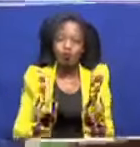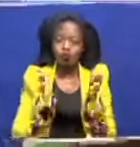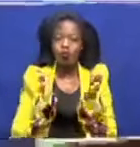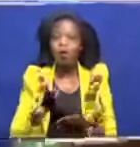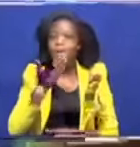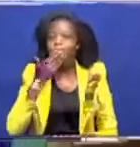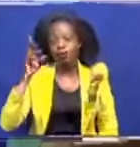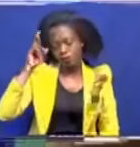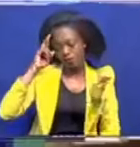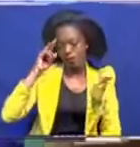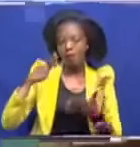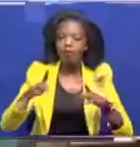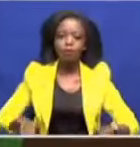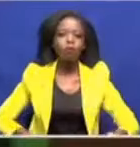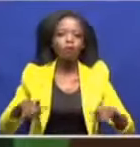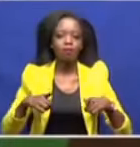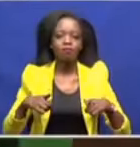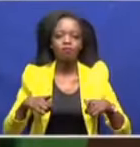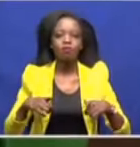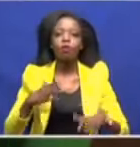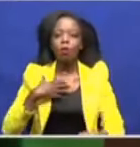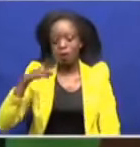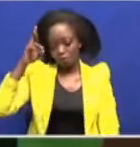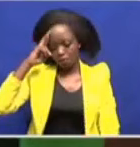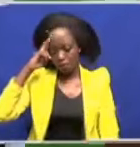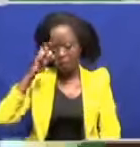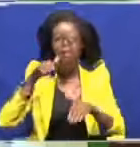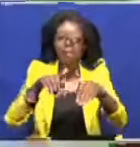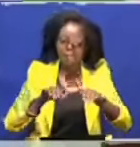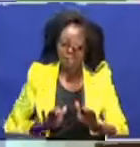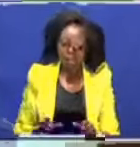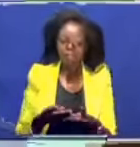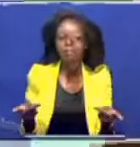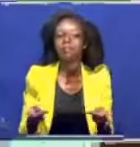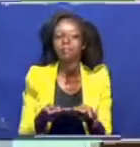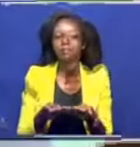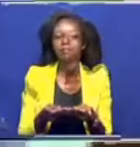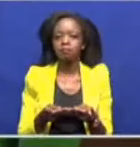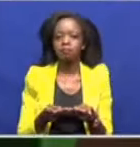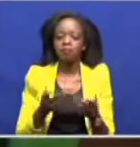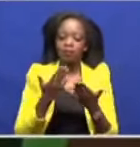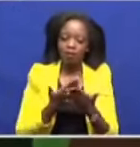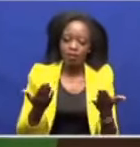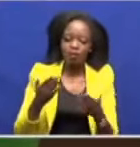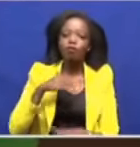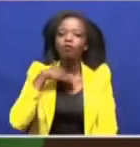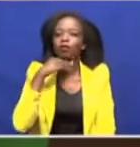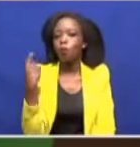kukumbukwa na walio hai, unakumbukwa na makaburi, unakumbukwa na mambo ya